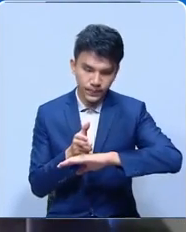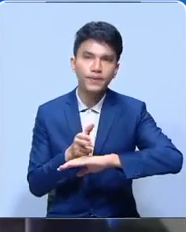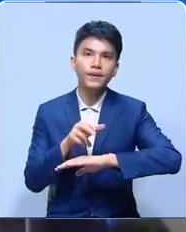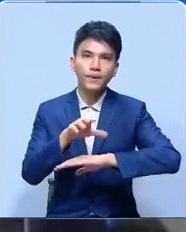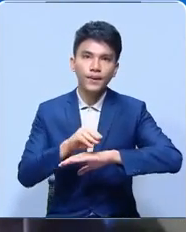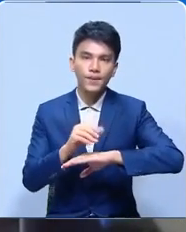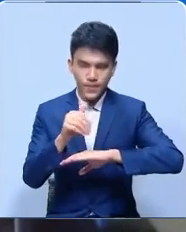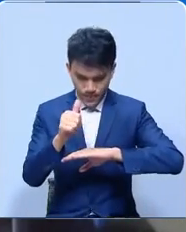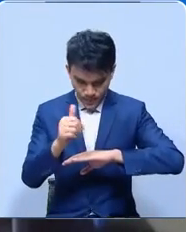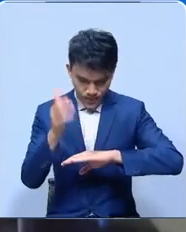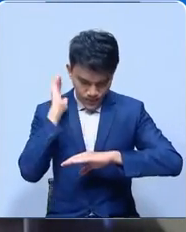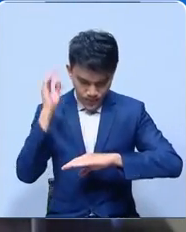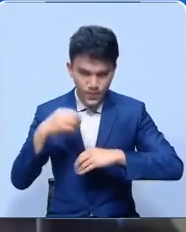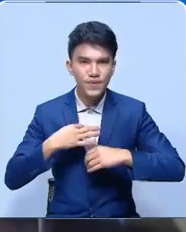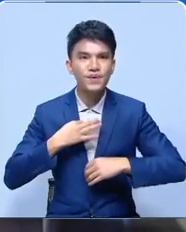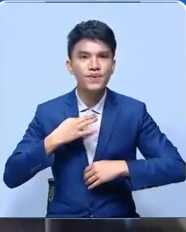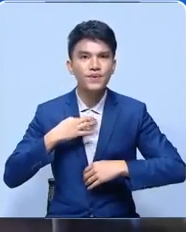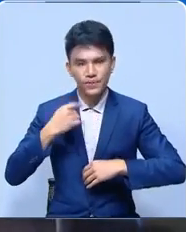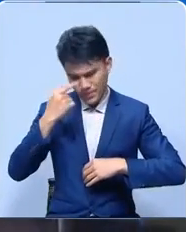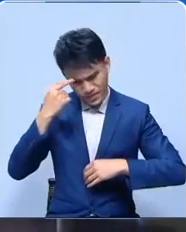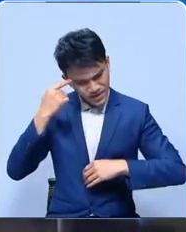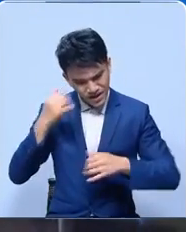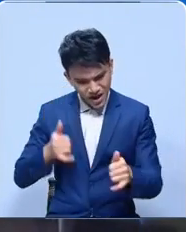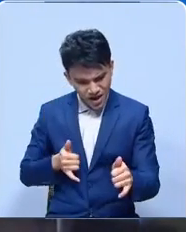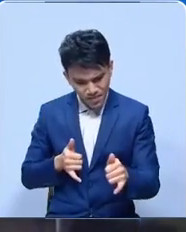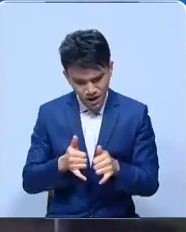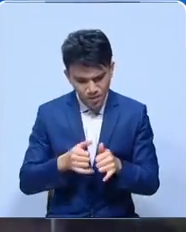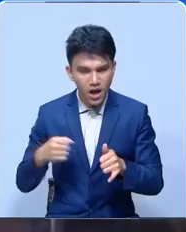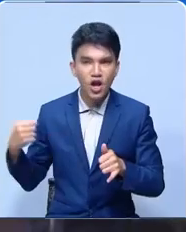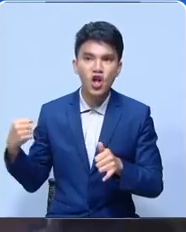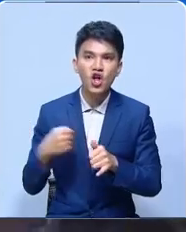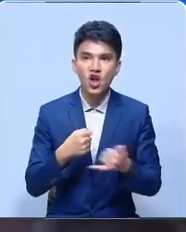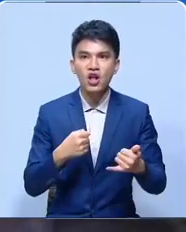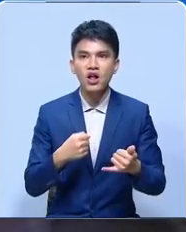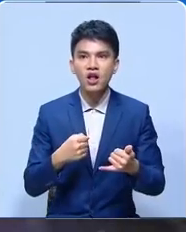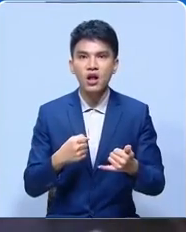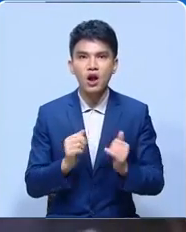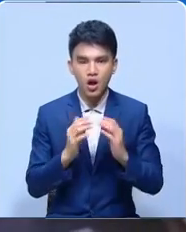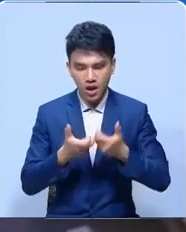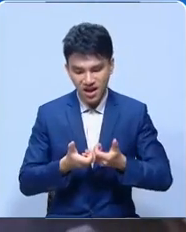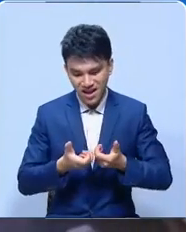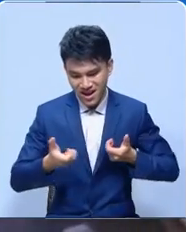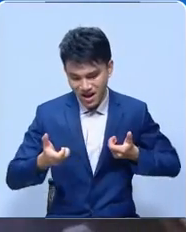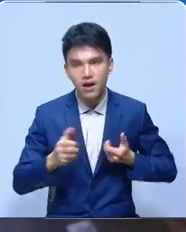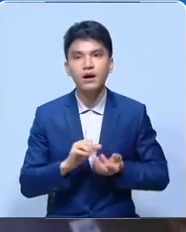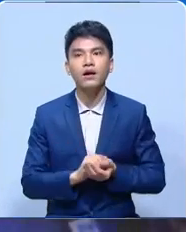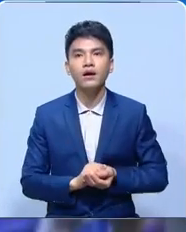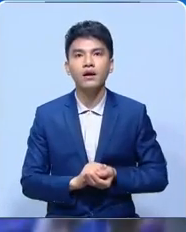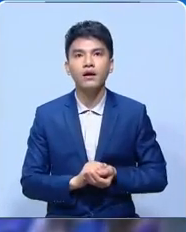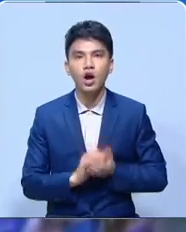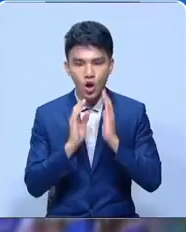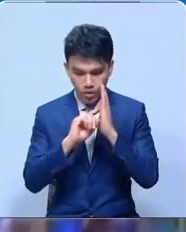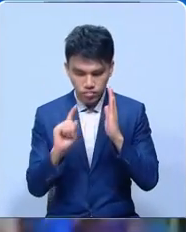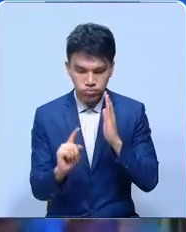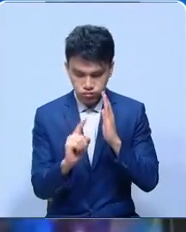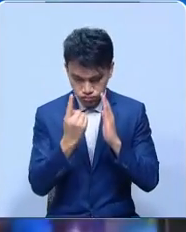จะเห็นชายสวมเสื้อสีดำจู่ๆก็ตรงเข้าไปชกชายที่ถอดเสื้อแล้วก็มีคนมาแยกออกนี่ไม่ใช่คนแรกที่โดน